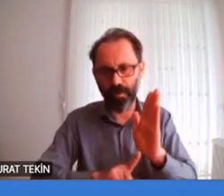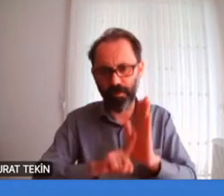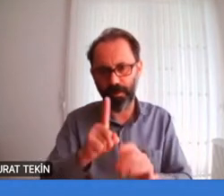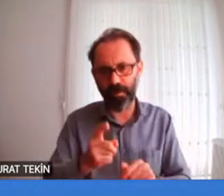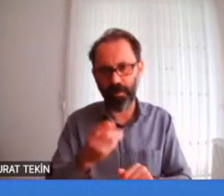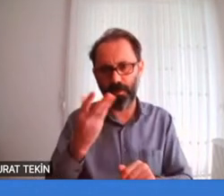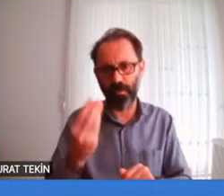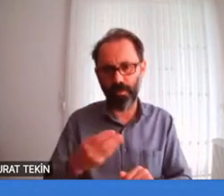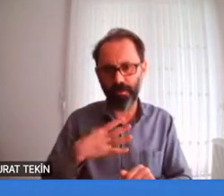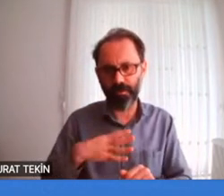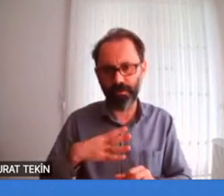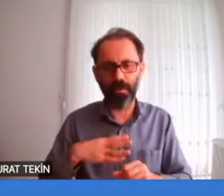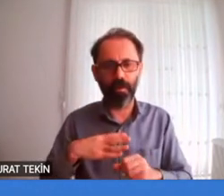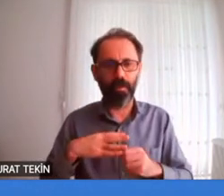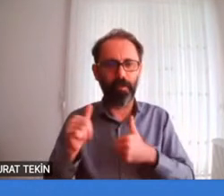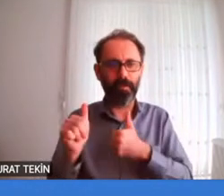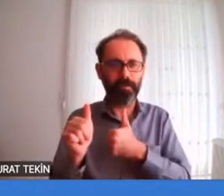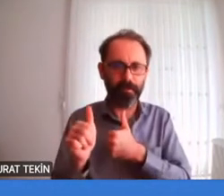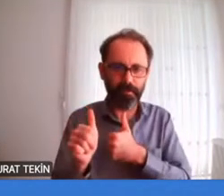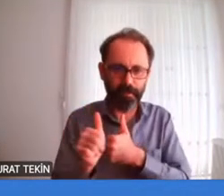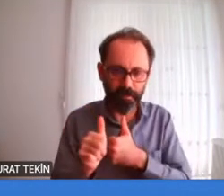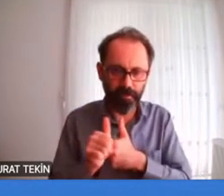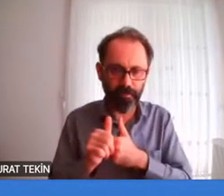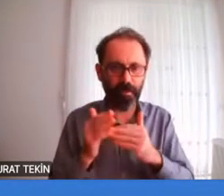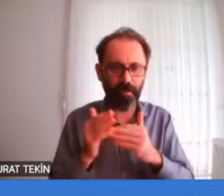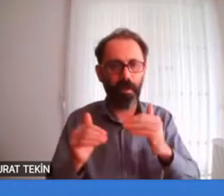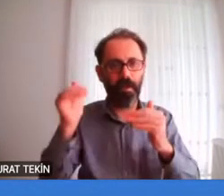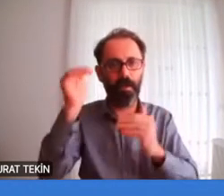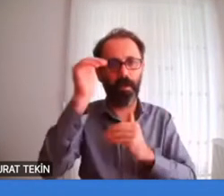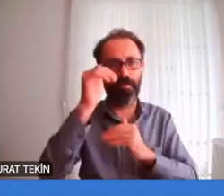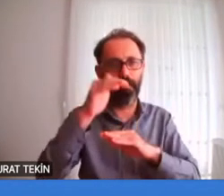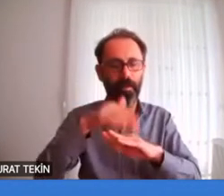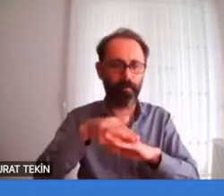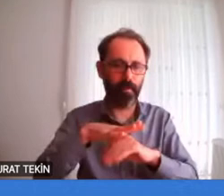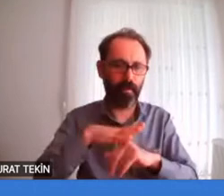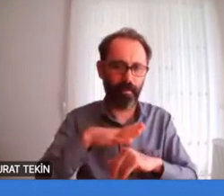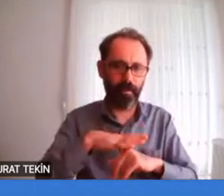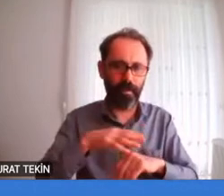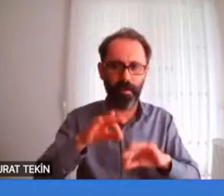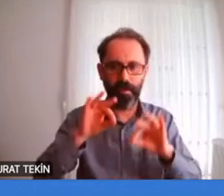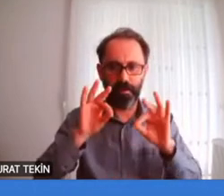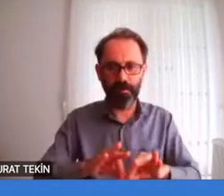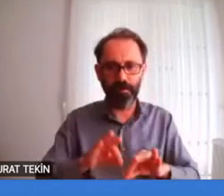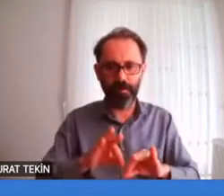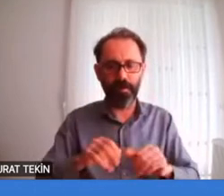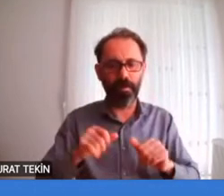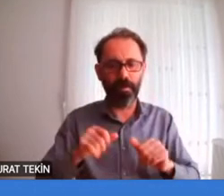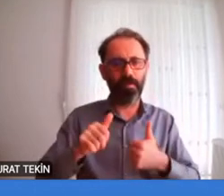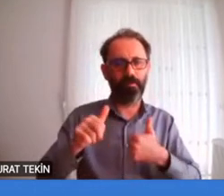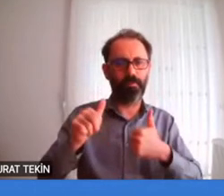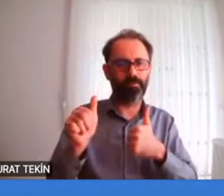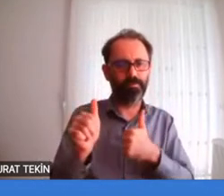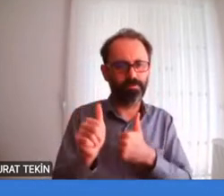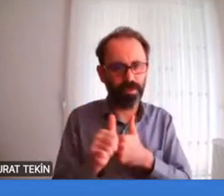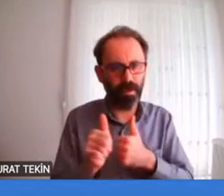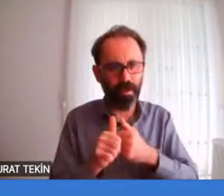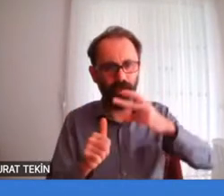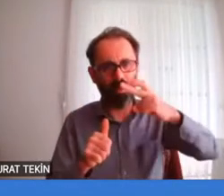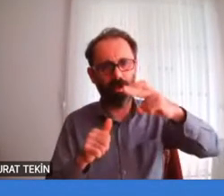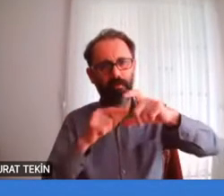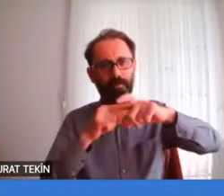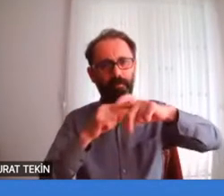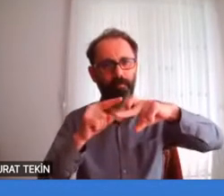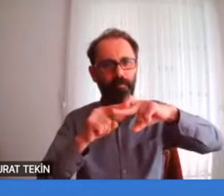olmamızı sağlıyor ve motivasyonumuzu çok ciddi artırıyor diyebilirim bu süreçte. Çünkü performansımızın tam olarak ortaya konulması